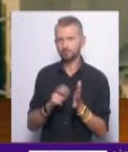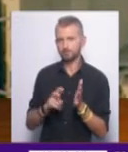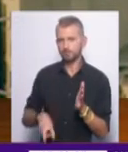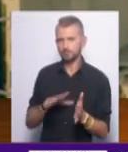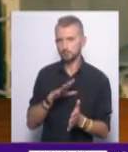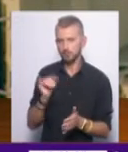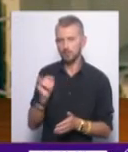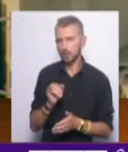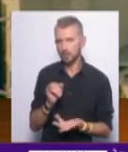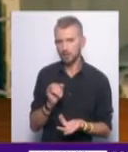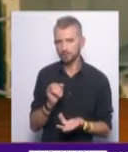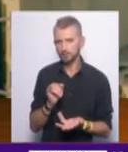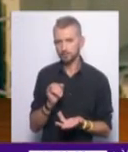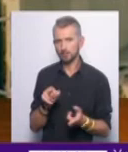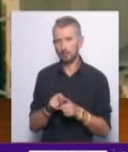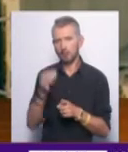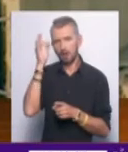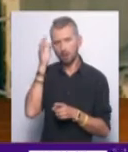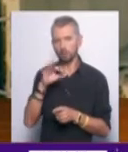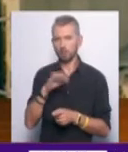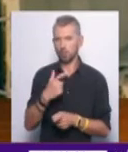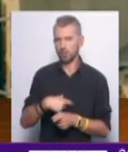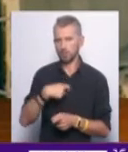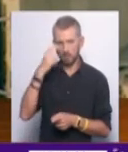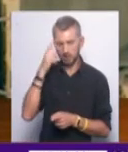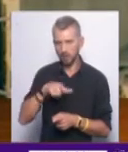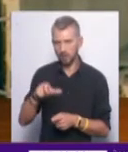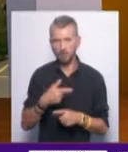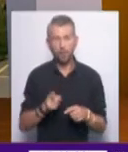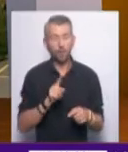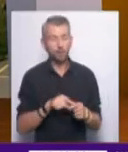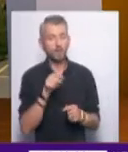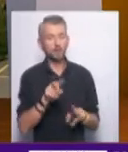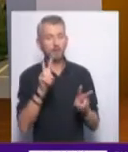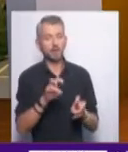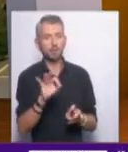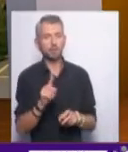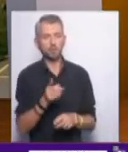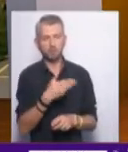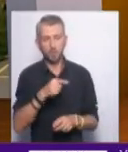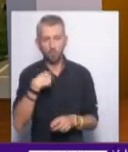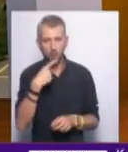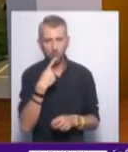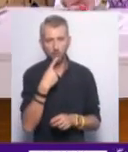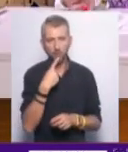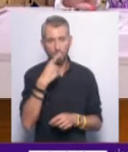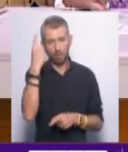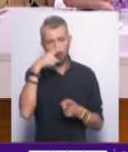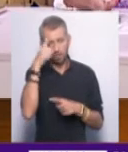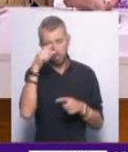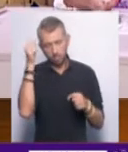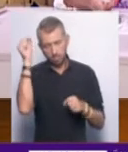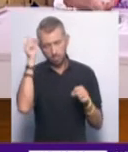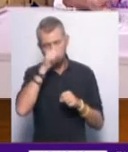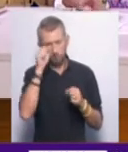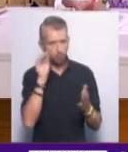чином нагадувала про себе киянам, можна так сказати. Прошу. Оце якраз та тема, про що ми говоримо. Намалювали борги